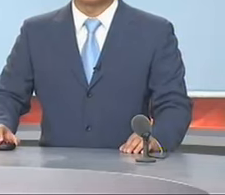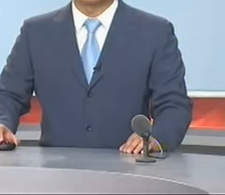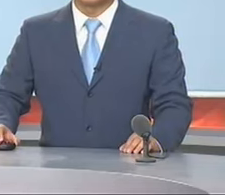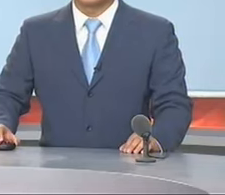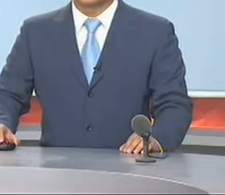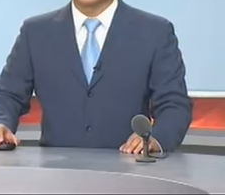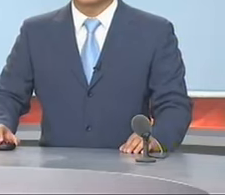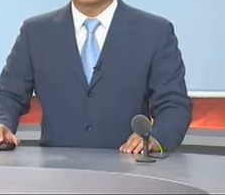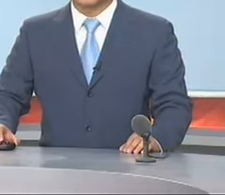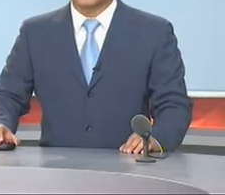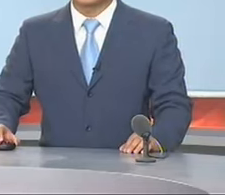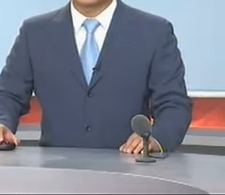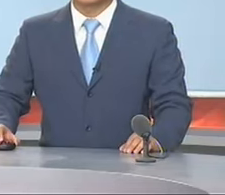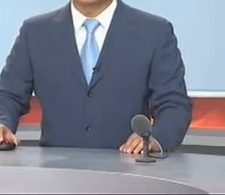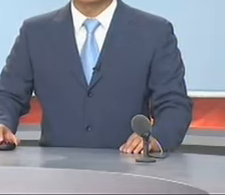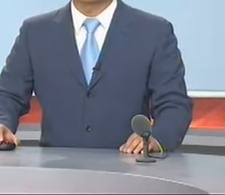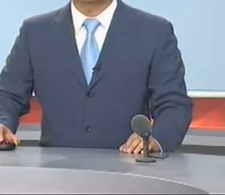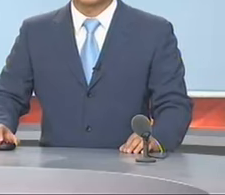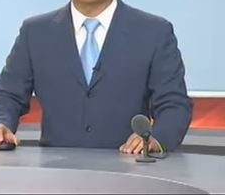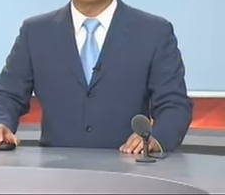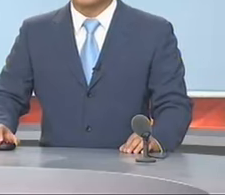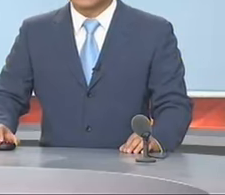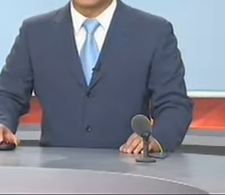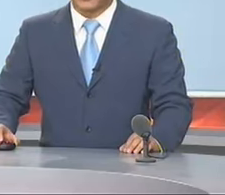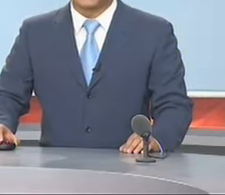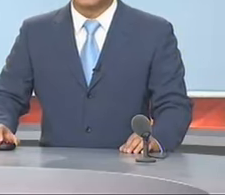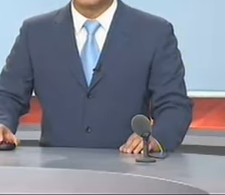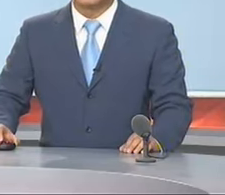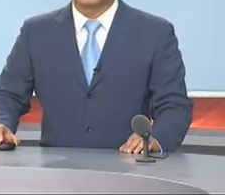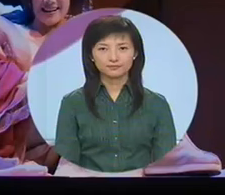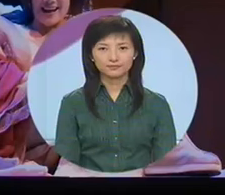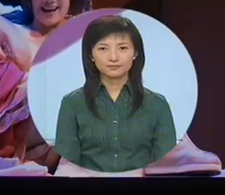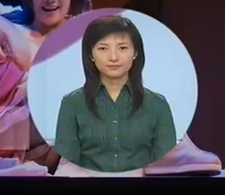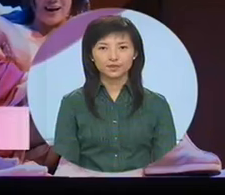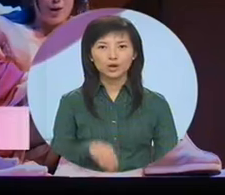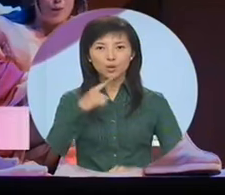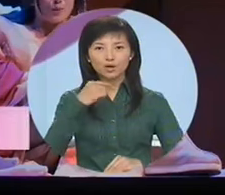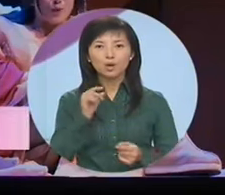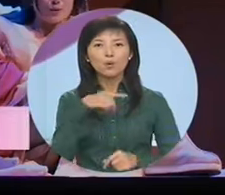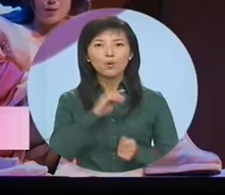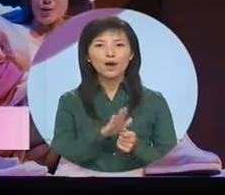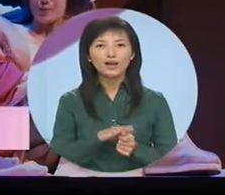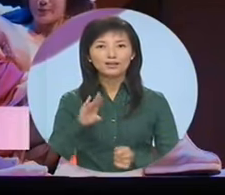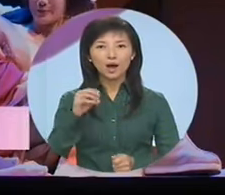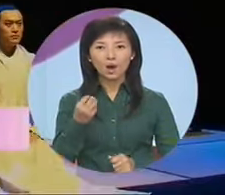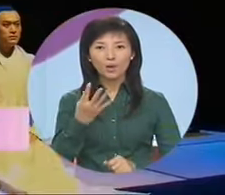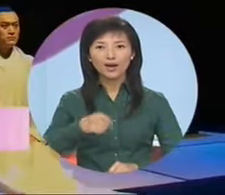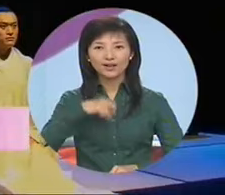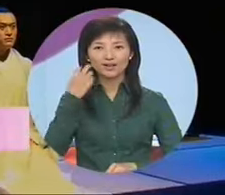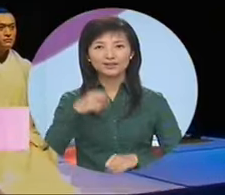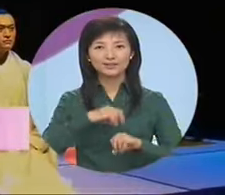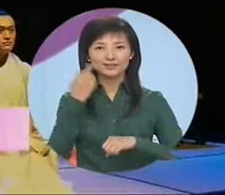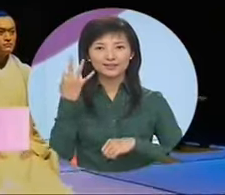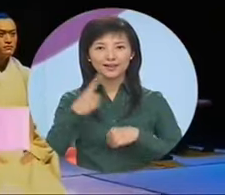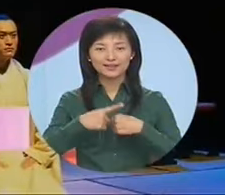剧本。用导演韩寒的话说，就是要打出自己的风格。 话剧《我爱桃花》自2003年在北